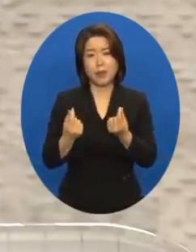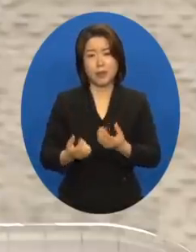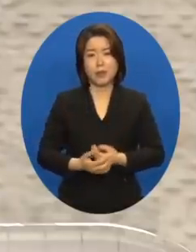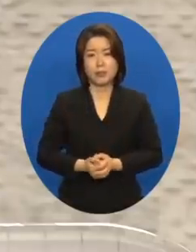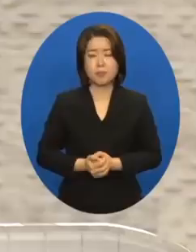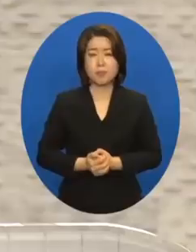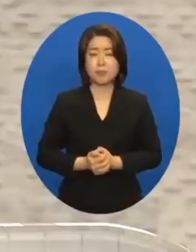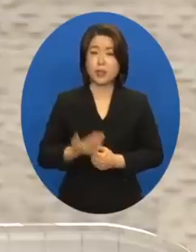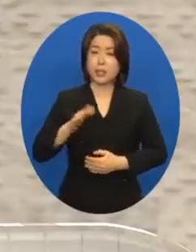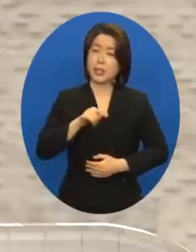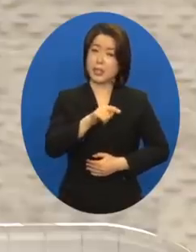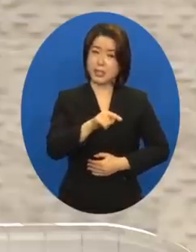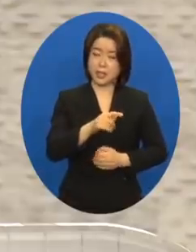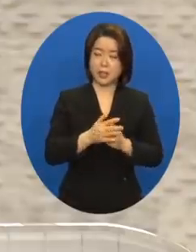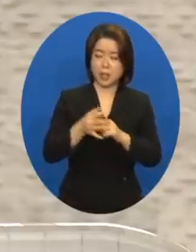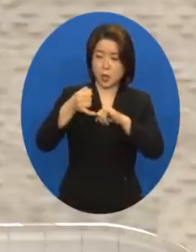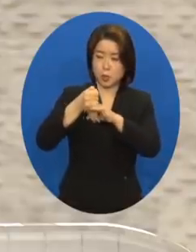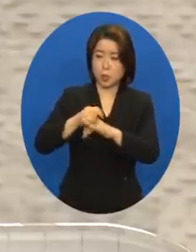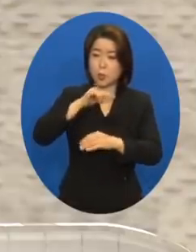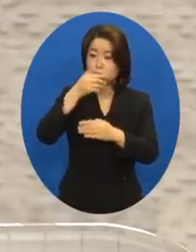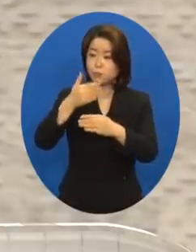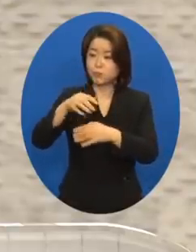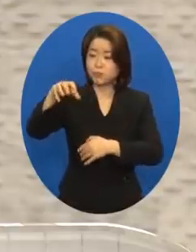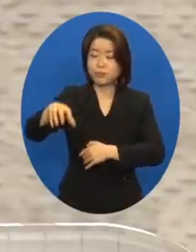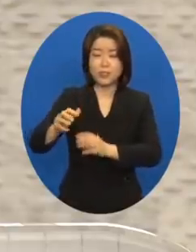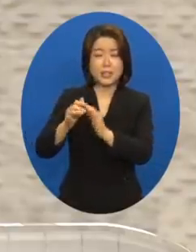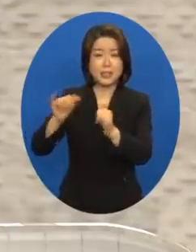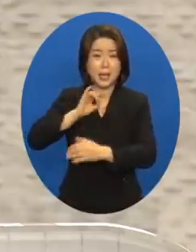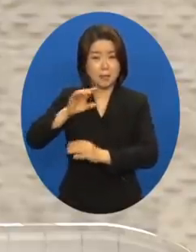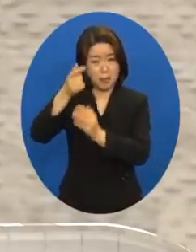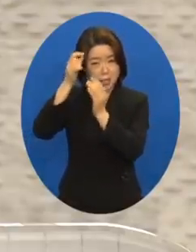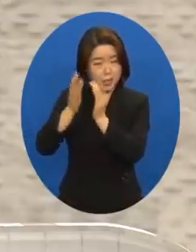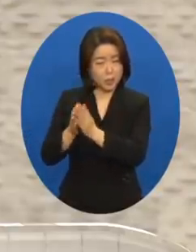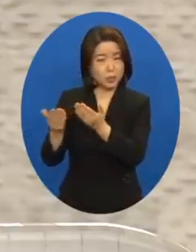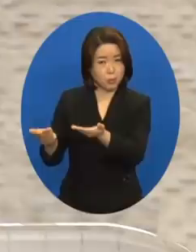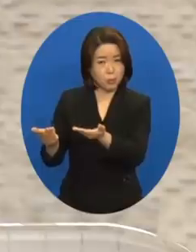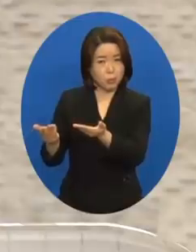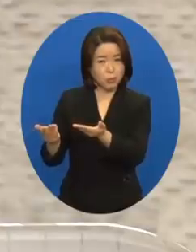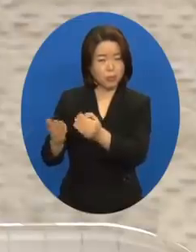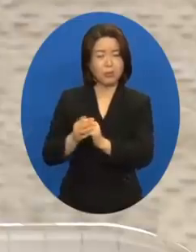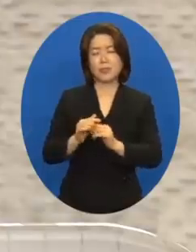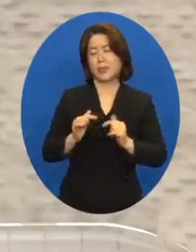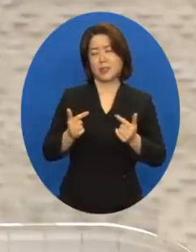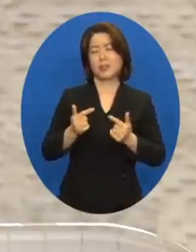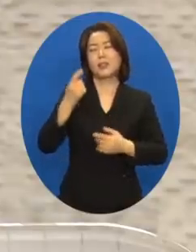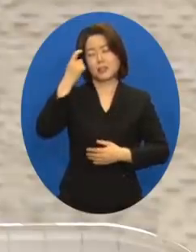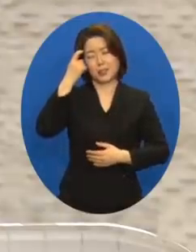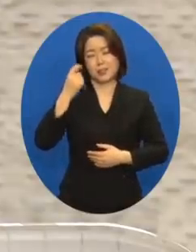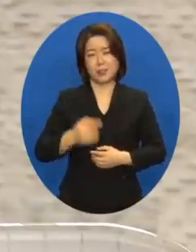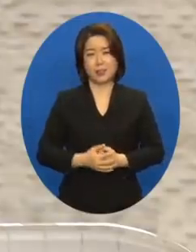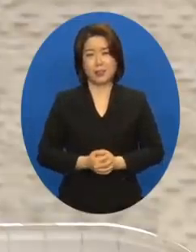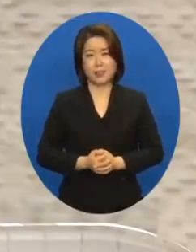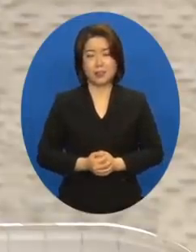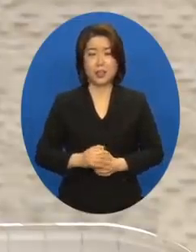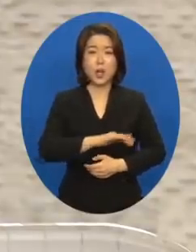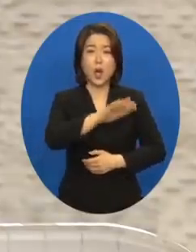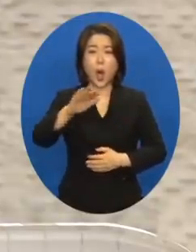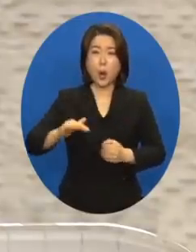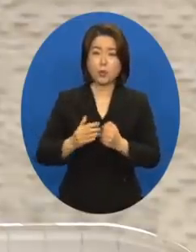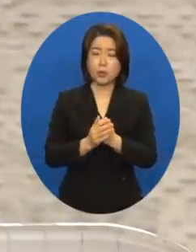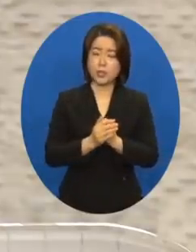이것이 꼭 북한 주민들 만을 위한 기동 가 하는 생각을 하게 됩니다 우리들은